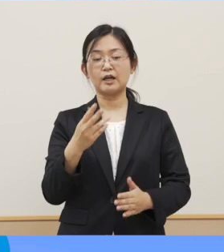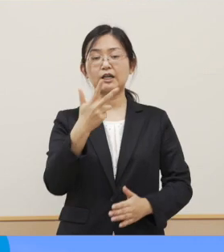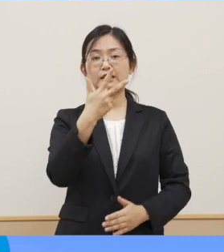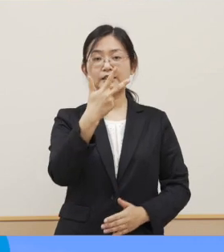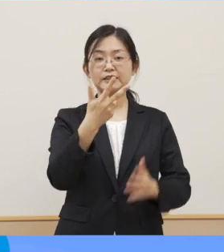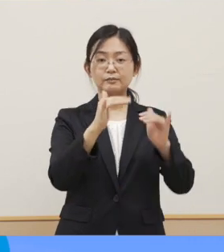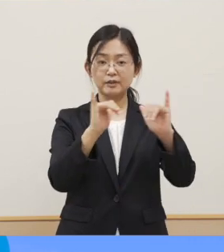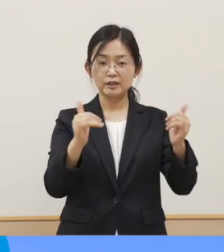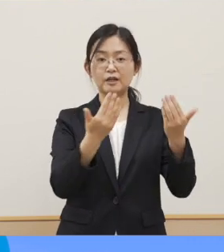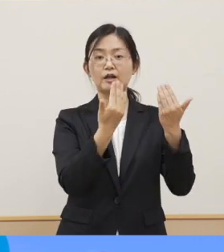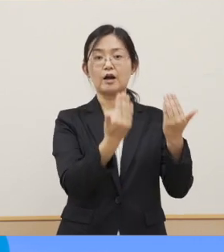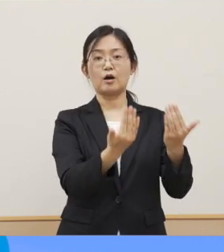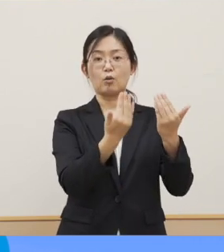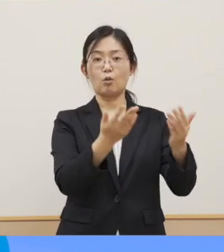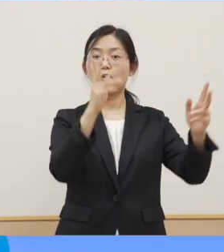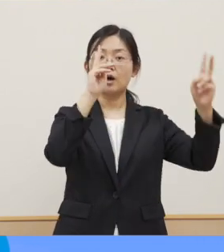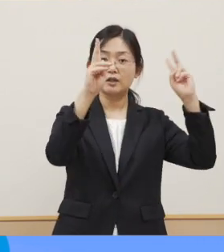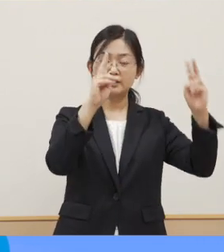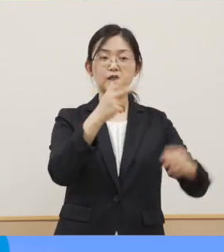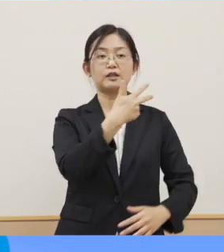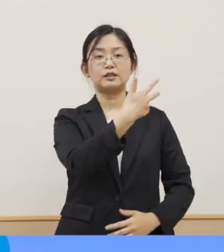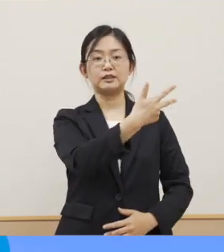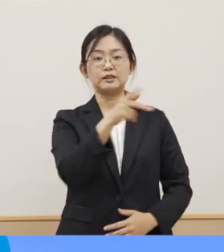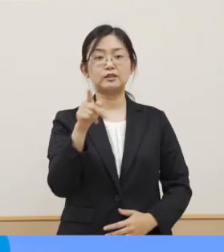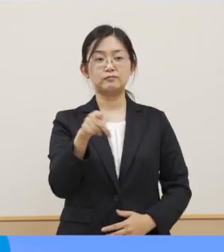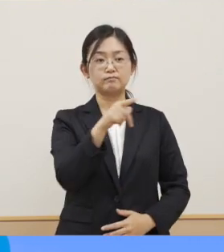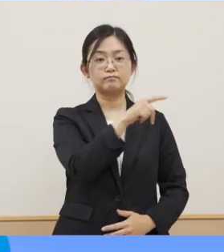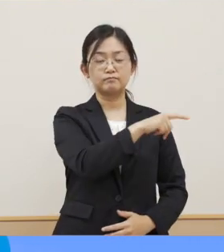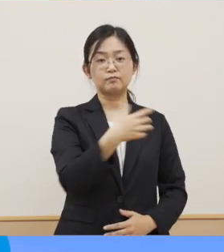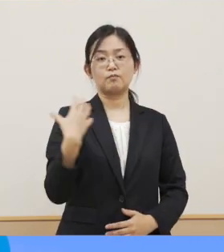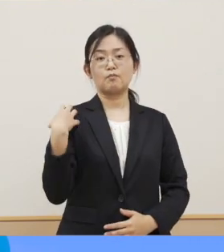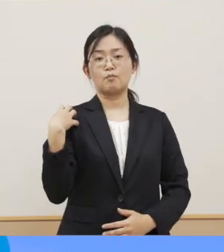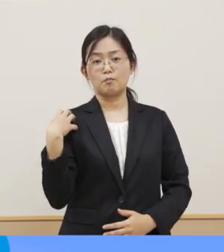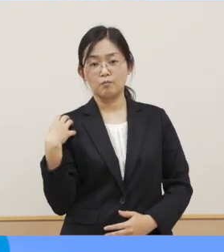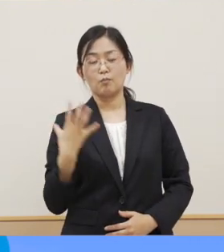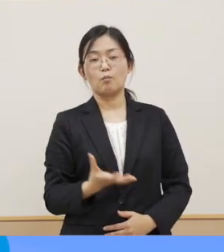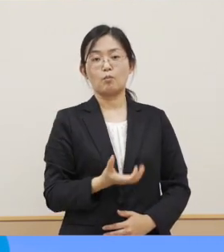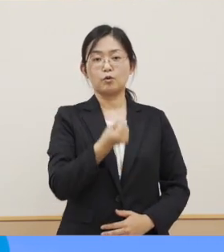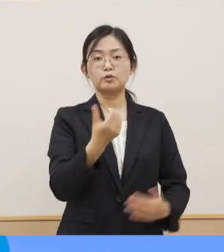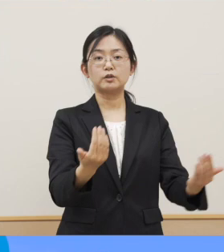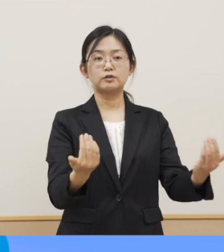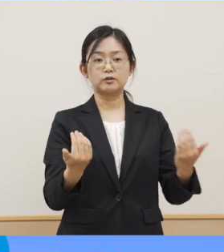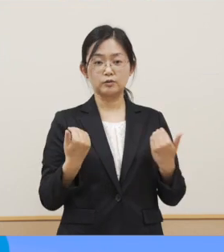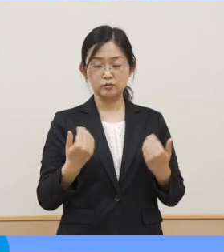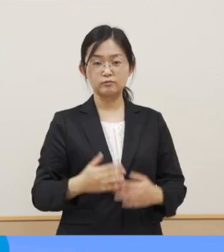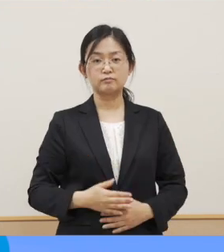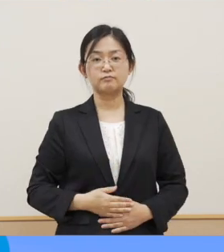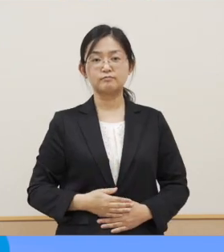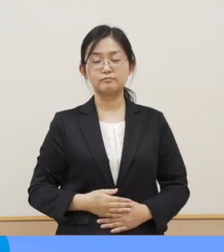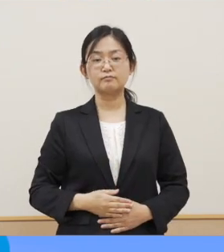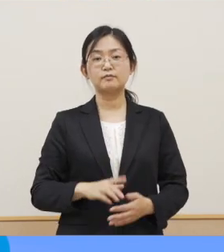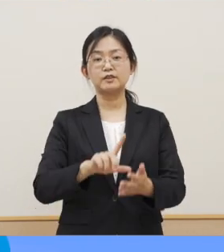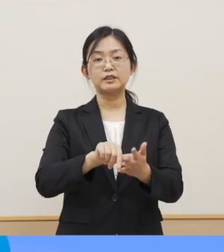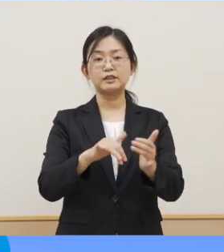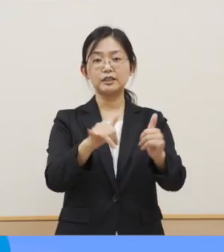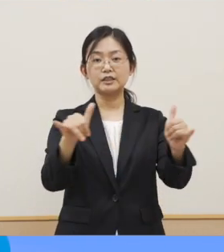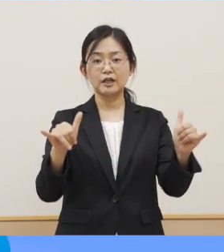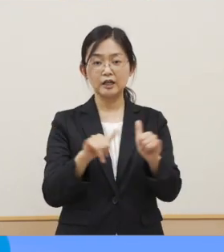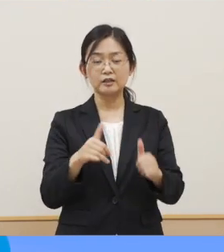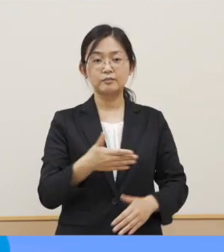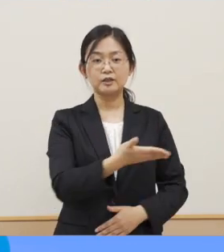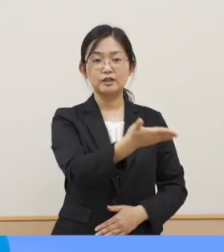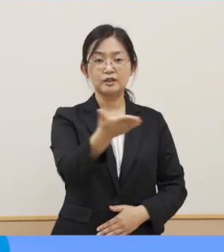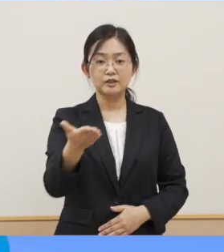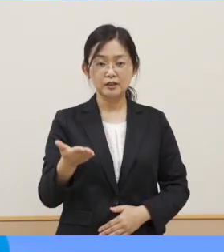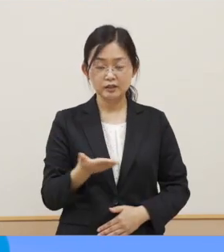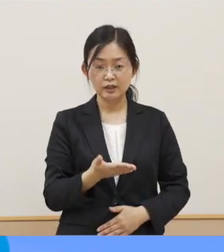学校、事業者、市がそれぞれの役割を果たし、地域社会全体で子どもや子育て家